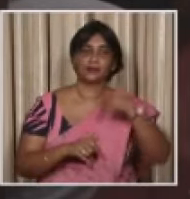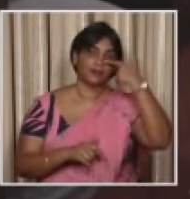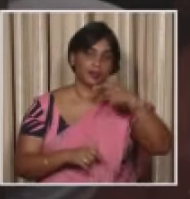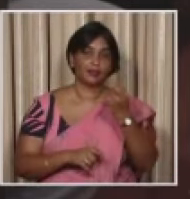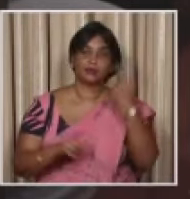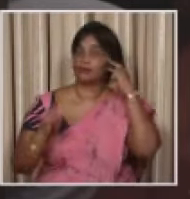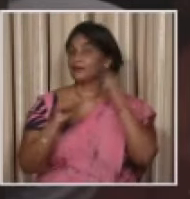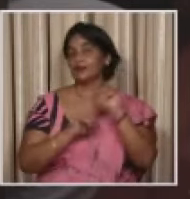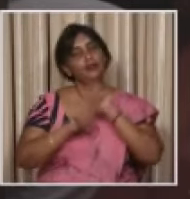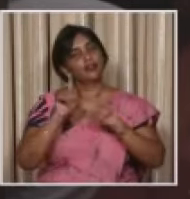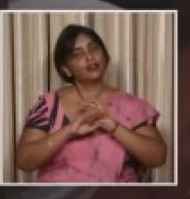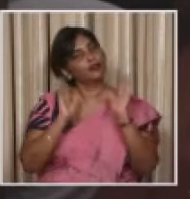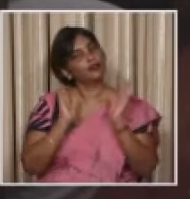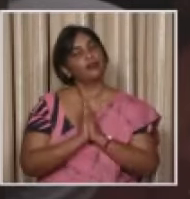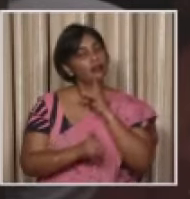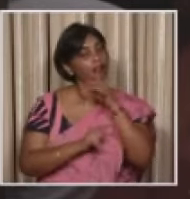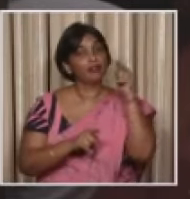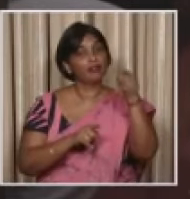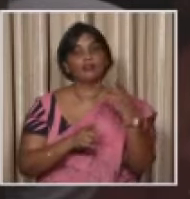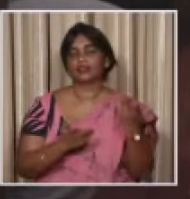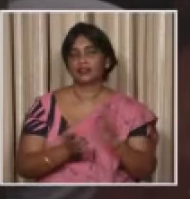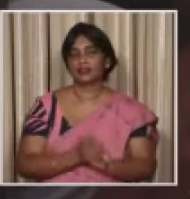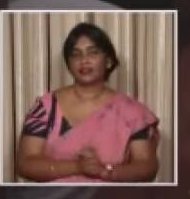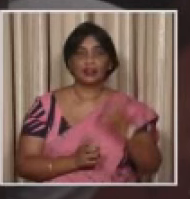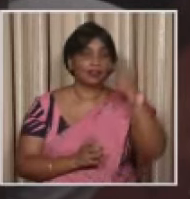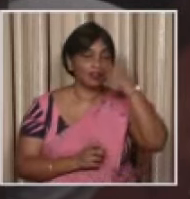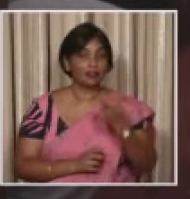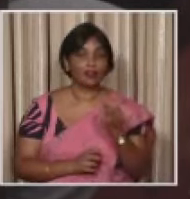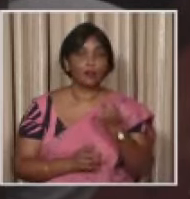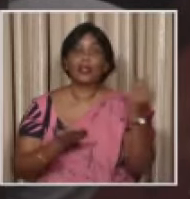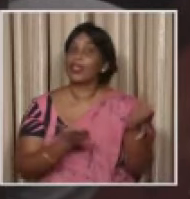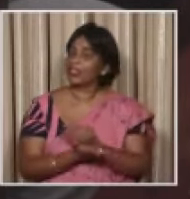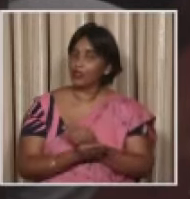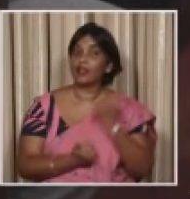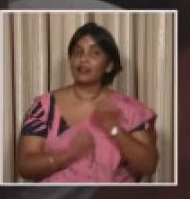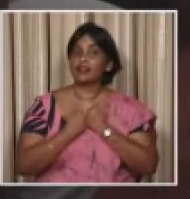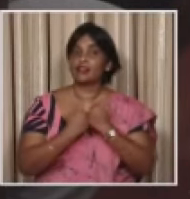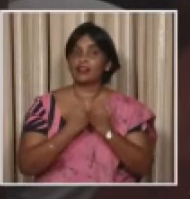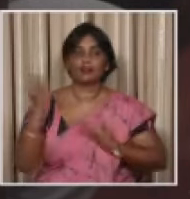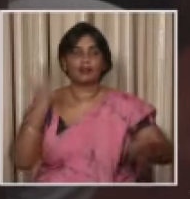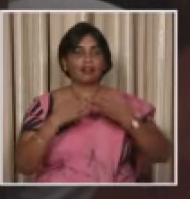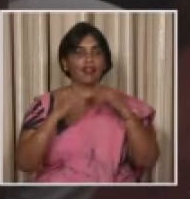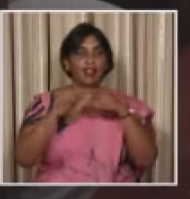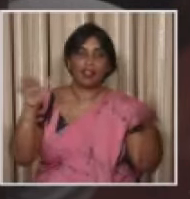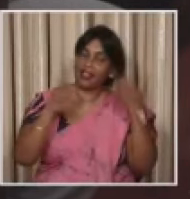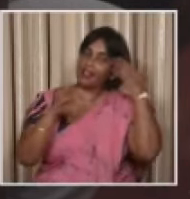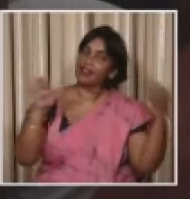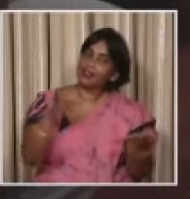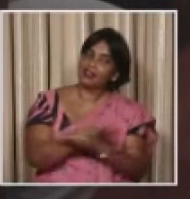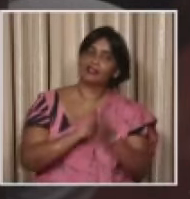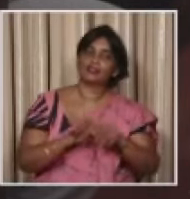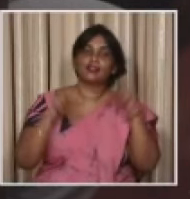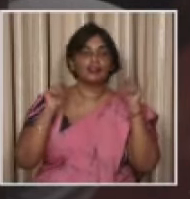කතා කරනවා ඒ ඔක්කොම කතා කරනවා ඒ වෙලාවේ ඔබතුමාට ඉන්ධන මිල ඉතුරු වුණා. ඇයි ගමන් කරන්න තැනක් තිබුණේ නැහැ ඇඳ යට හිටියේ.